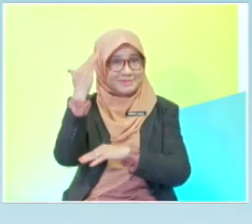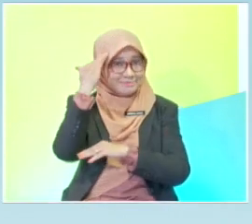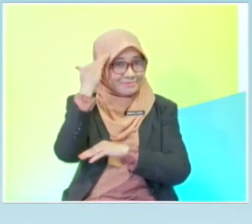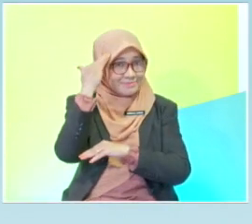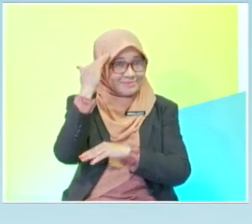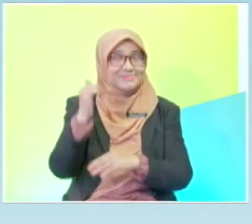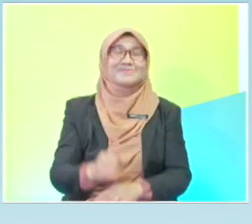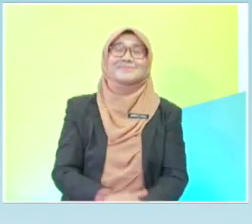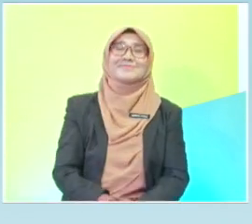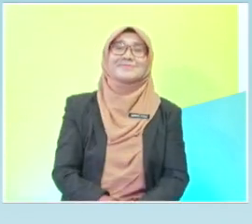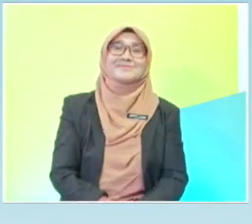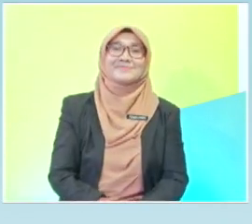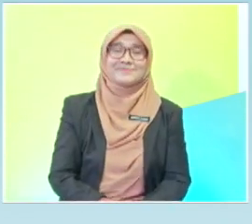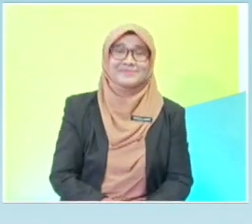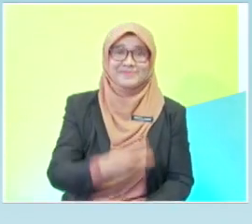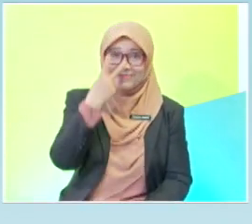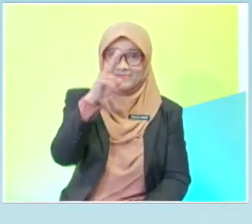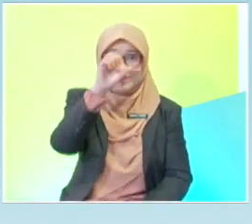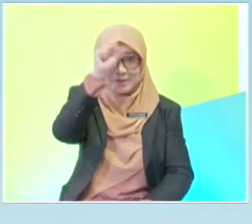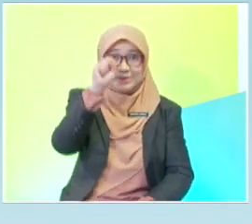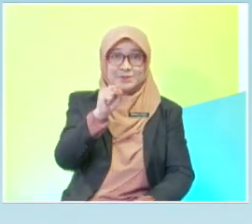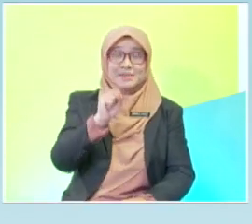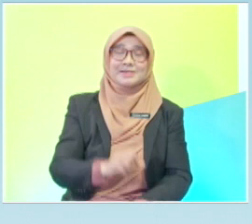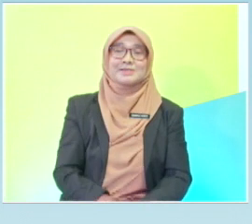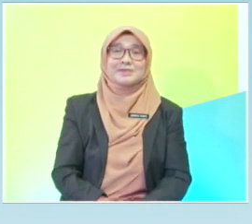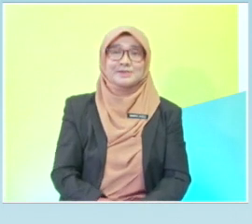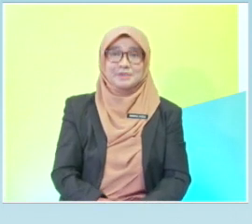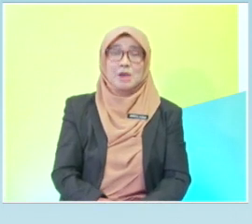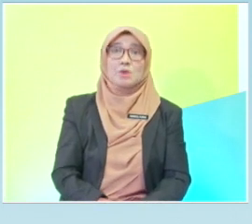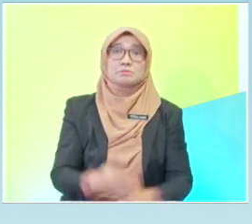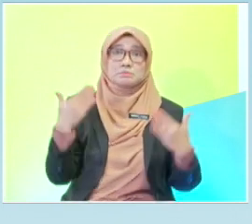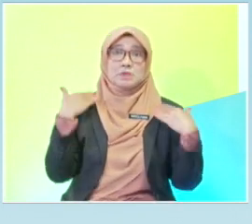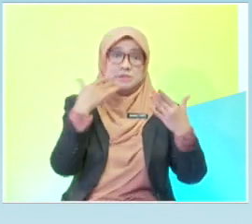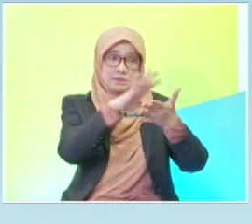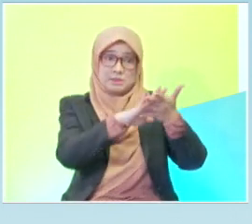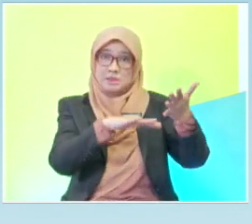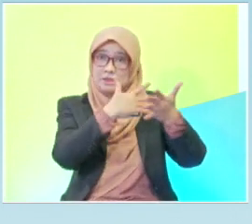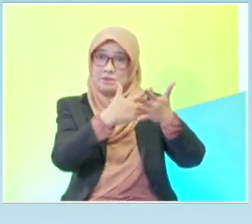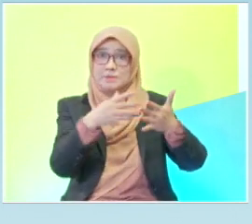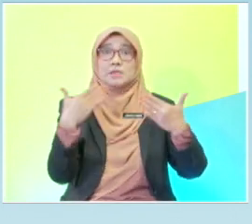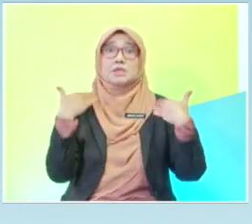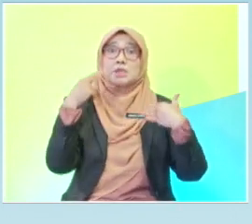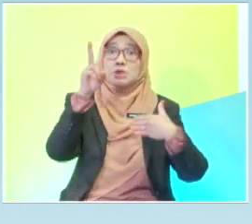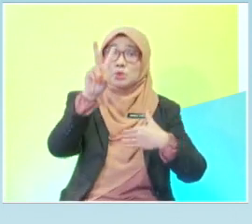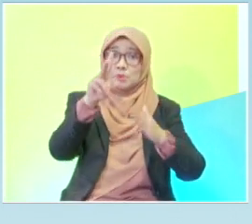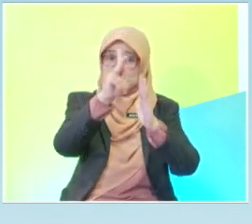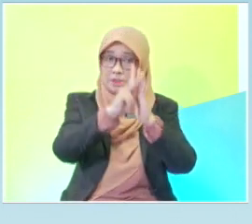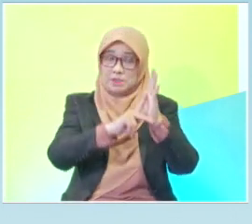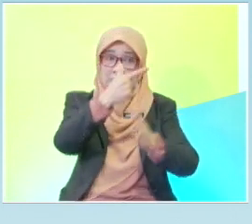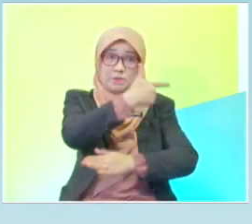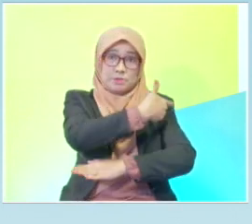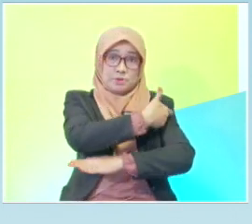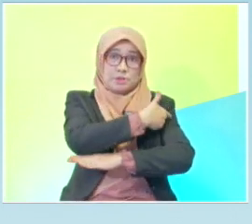pula ni. Ya, cikgu. Okey, baik, kita lihat soalan. Okey, graf di bawah menunjukkan dua keimunan iaitu P dan